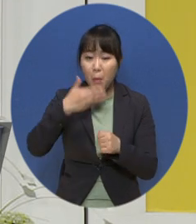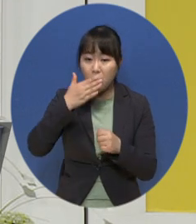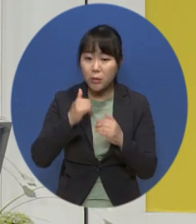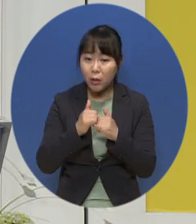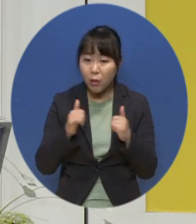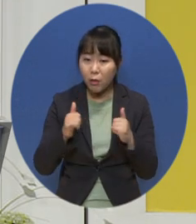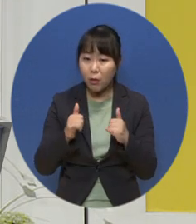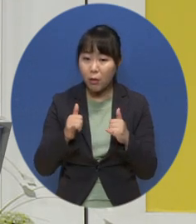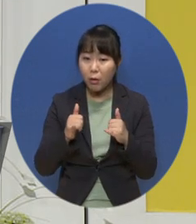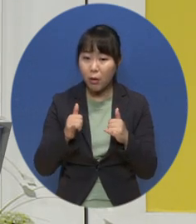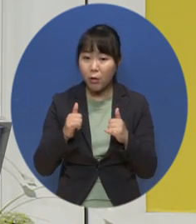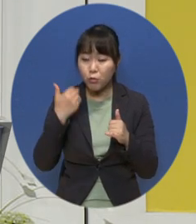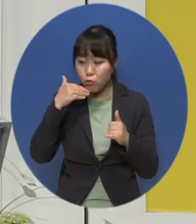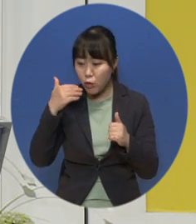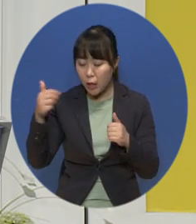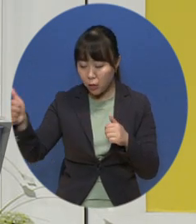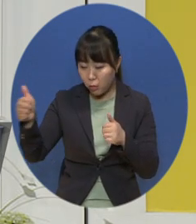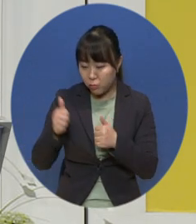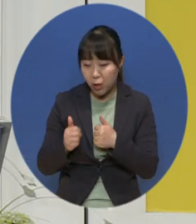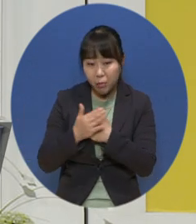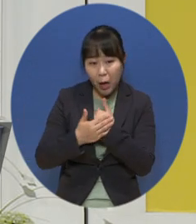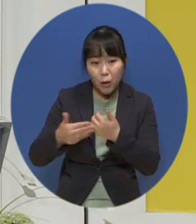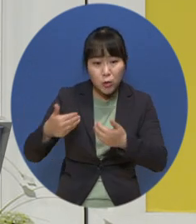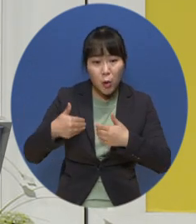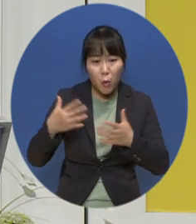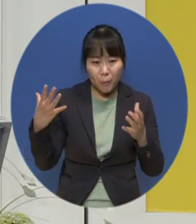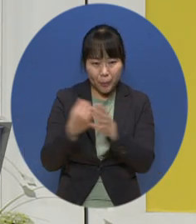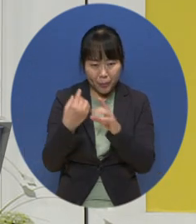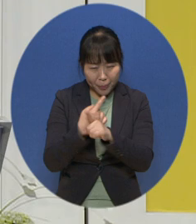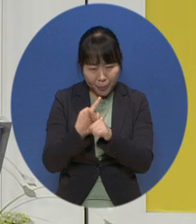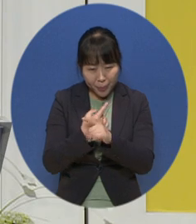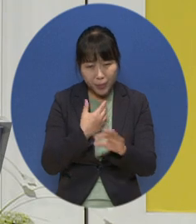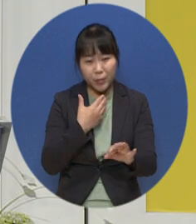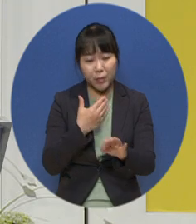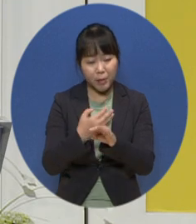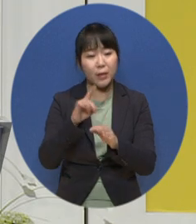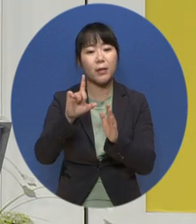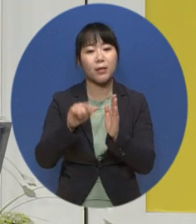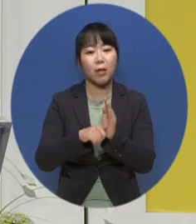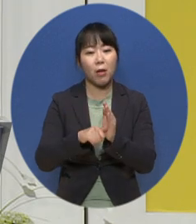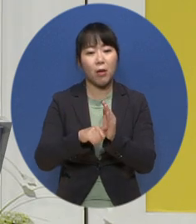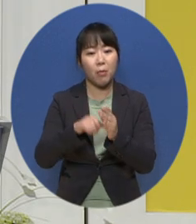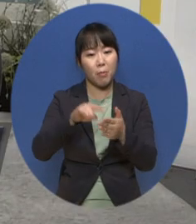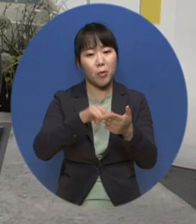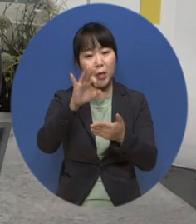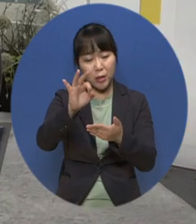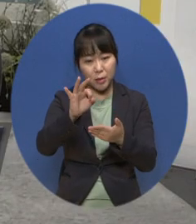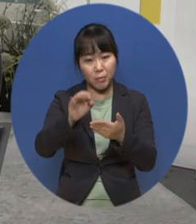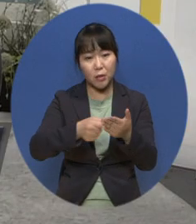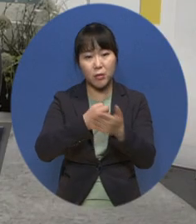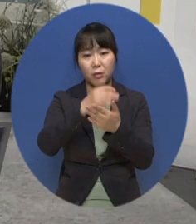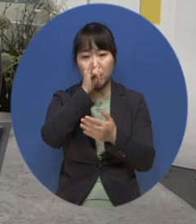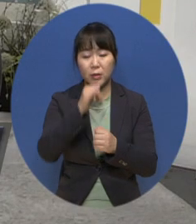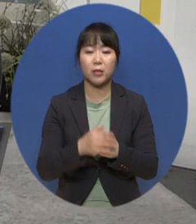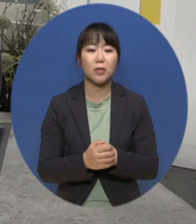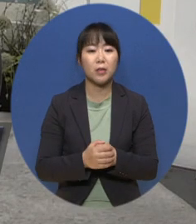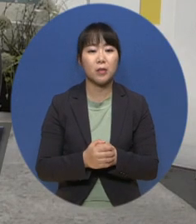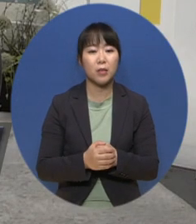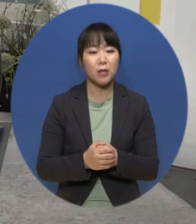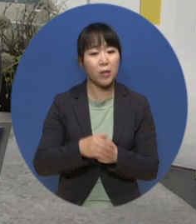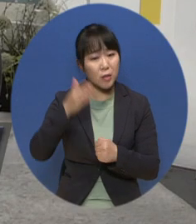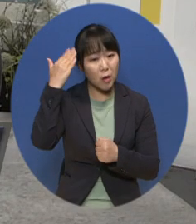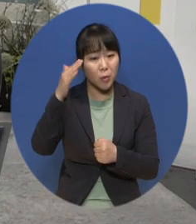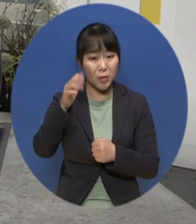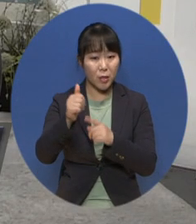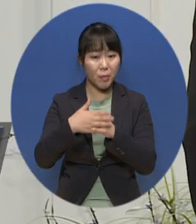보호자 따라 딸려 주시오 그러고 이제 완치가 다하겠다 고 하는 것도 이제 보상적 중에도 회장님께서는 지난번에